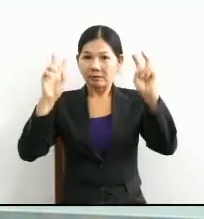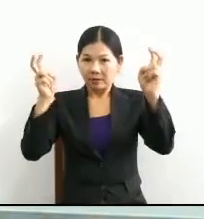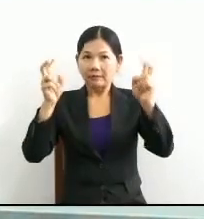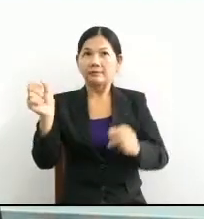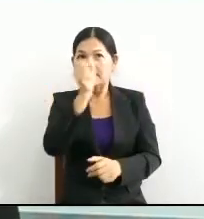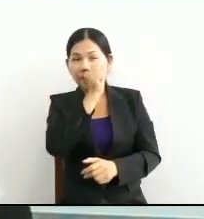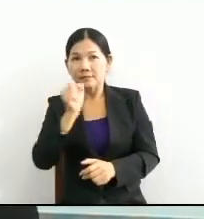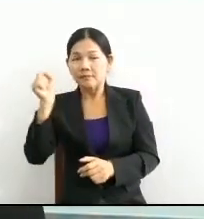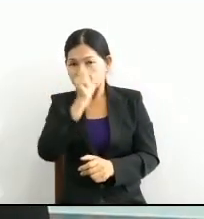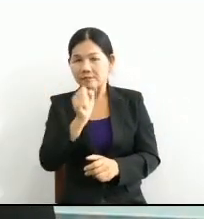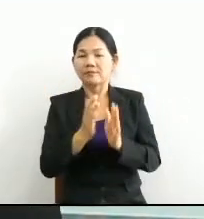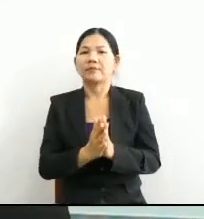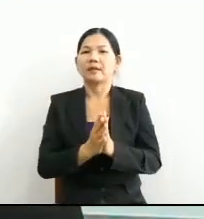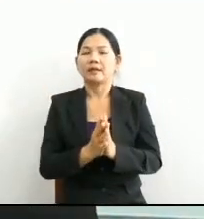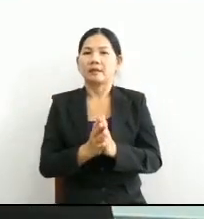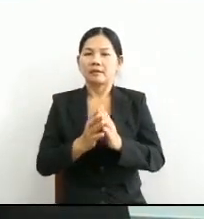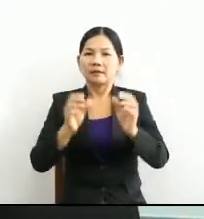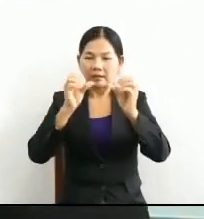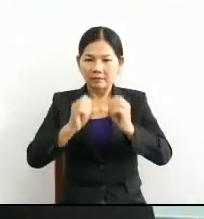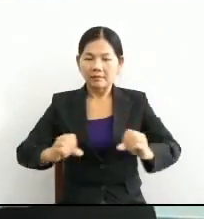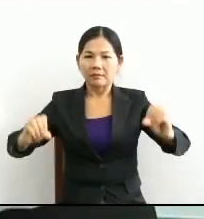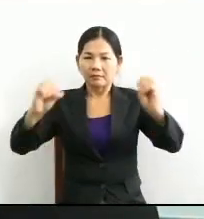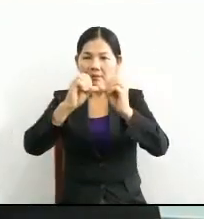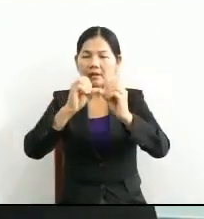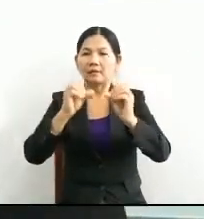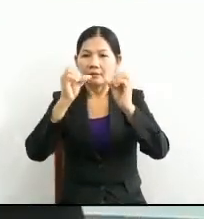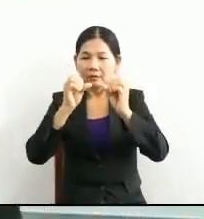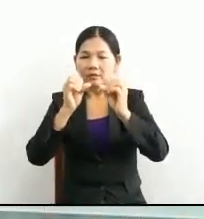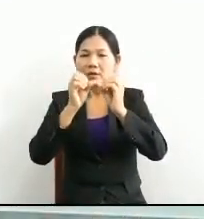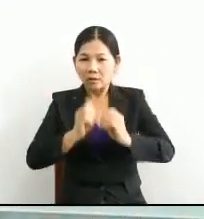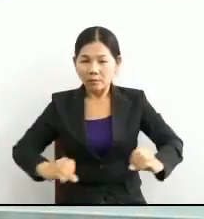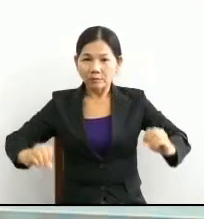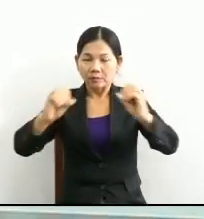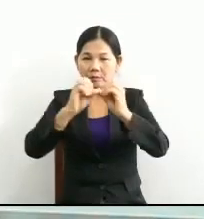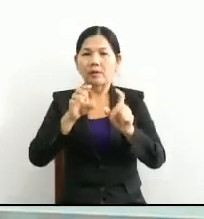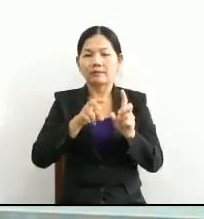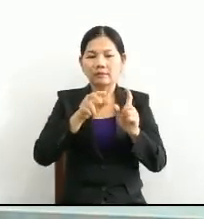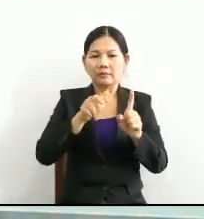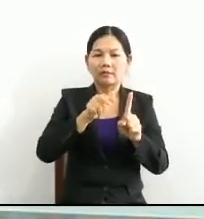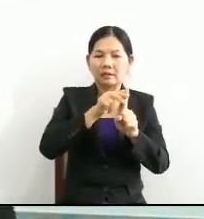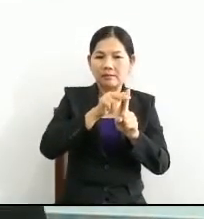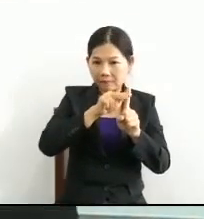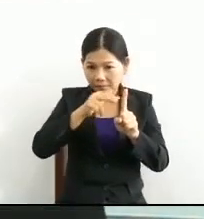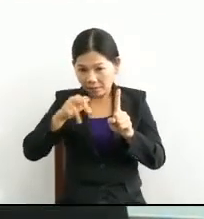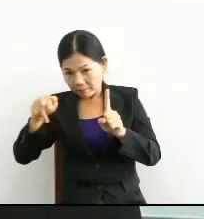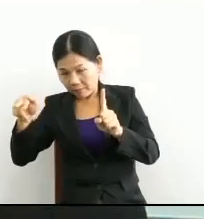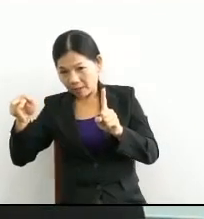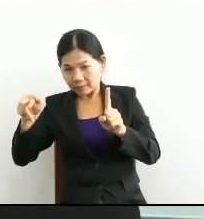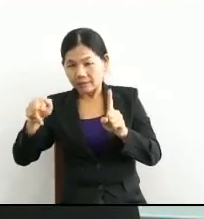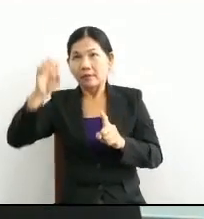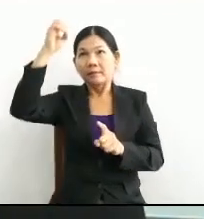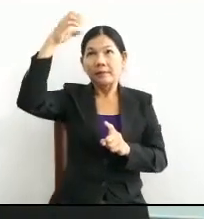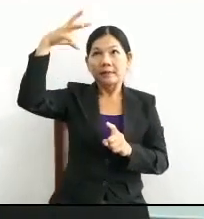riêng. Lùm nôm bót cái lờ mệt. Con ăn chùm mùi nè cổ má. Chùm riêng. Lùm nôm